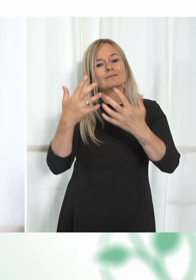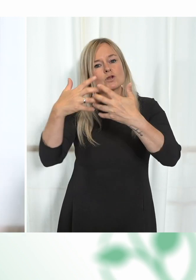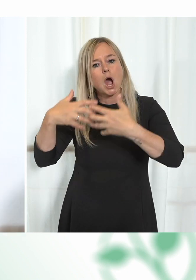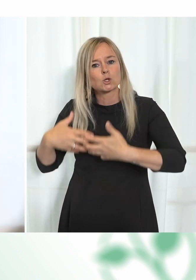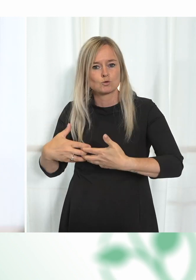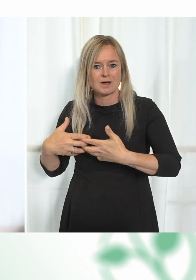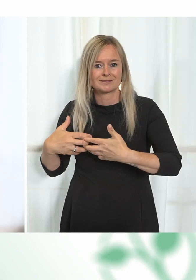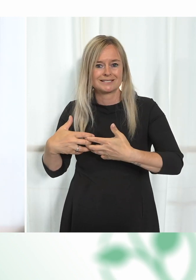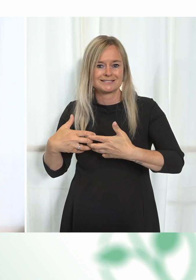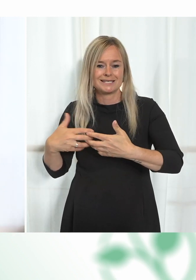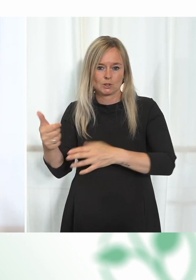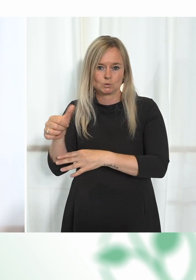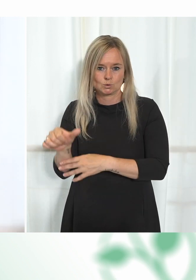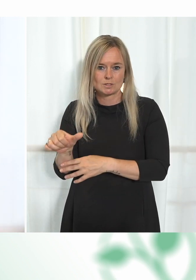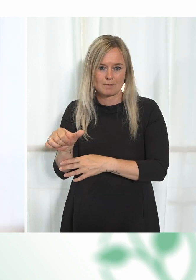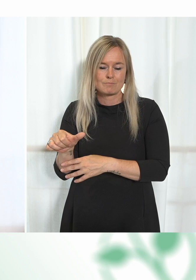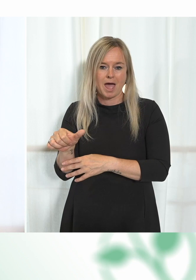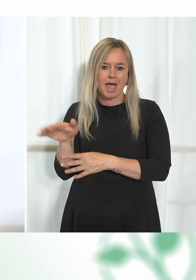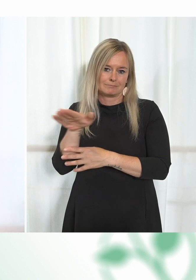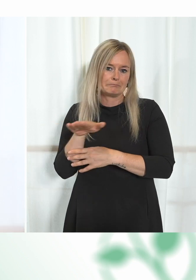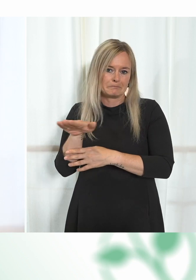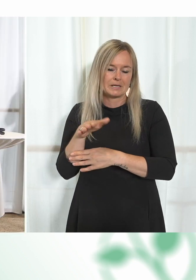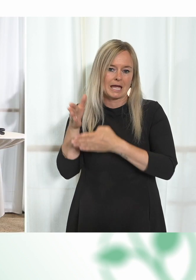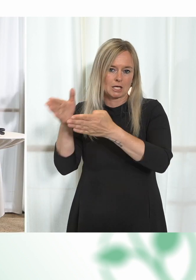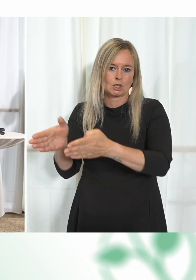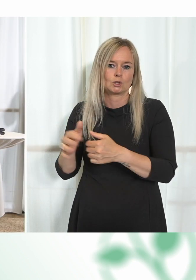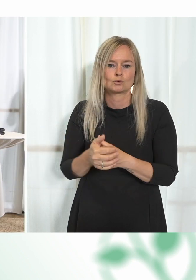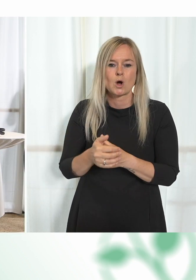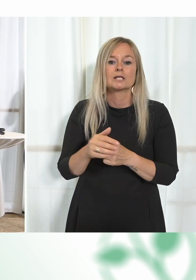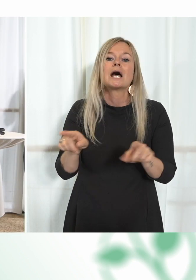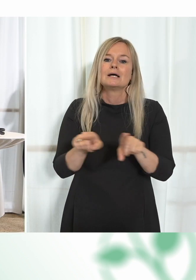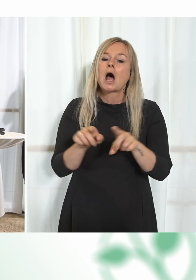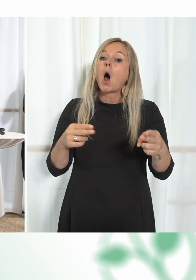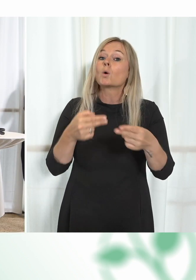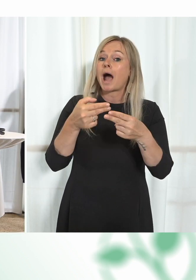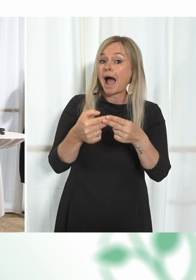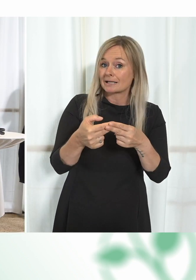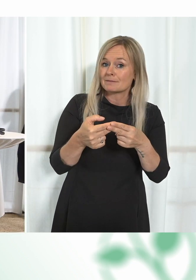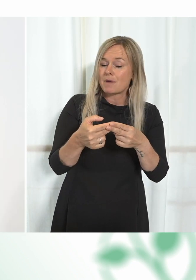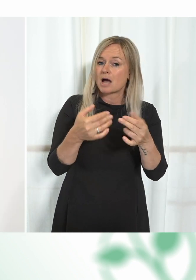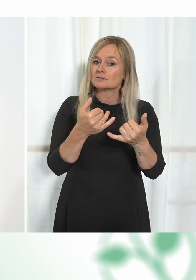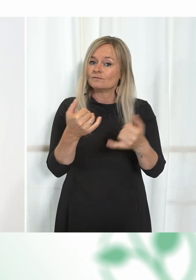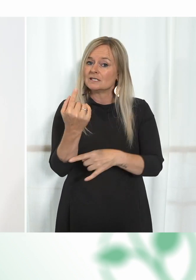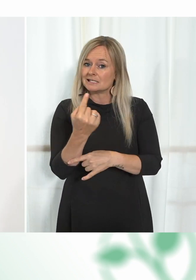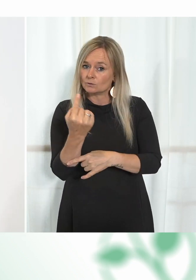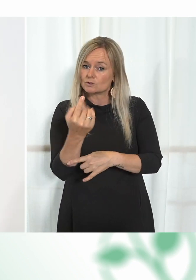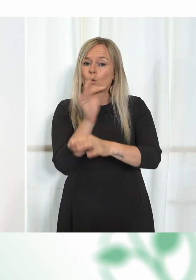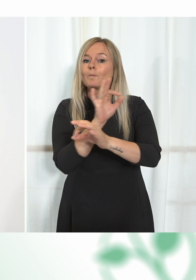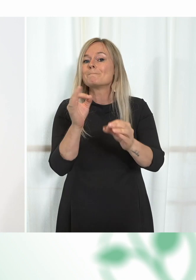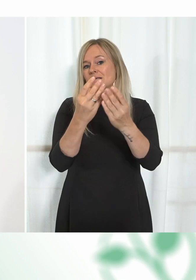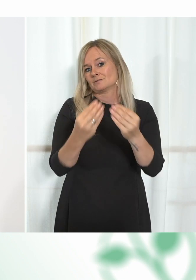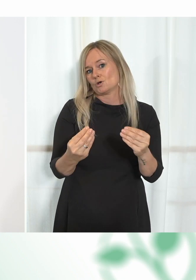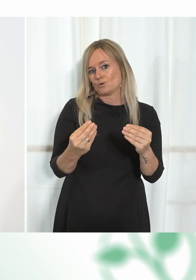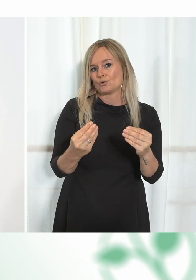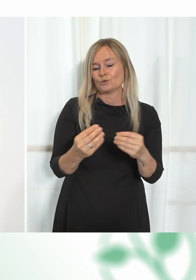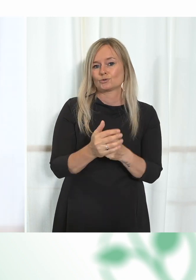Automatisierung. Da fällt es uns einfach am einfachsten. Das heißt auch da angepasst an die jeweilige Situation die beste Lösung zu finden. Genau, also